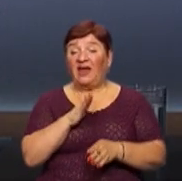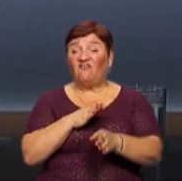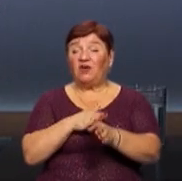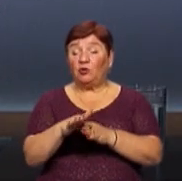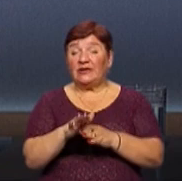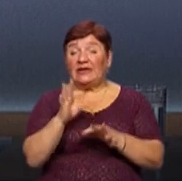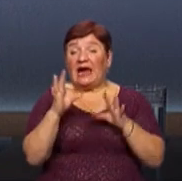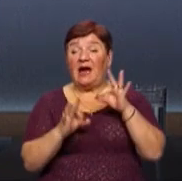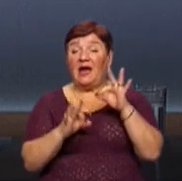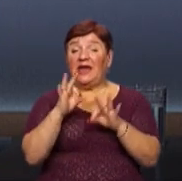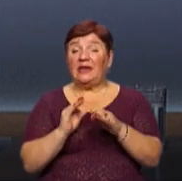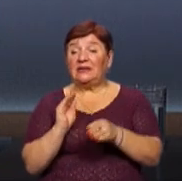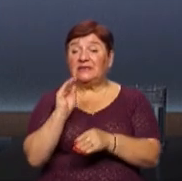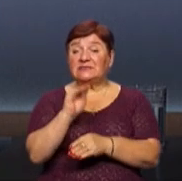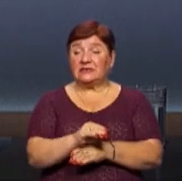індексація?